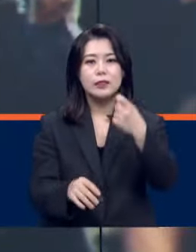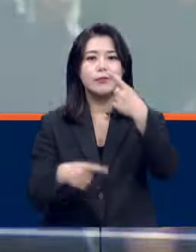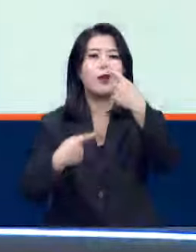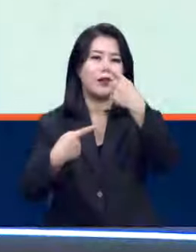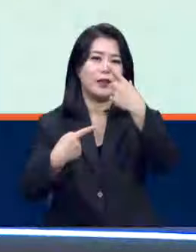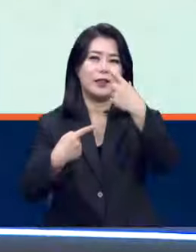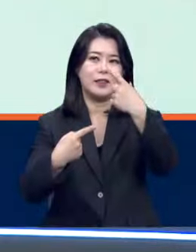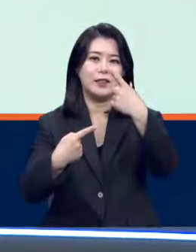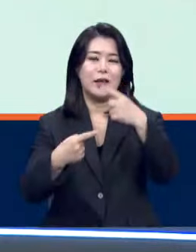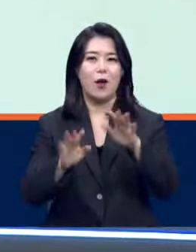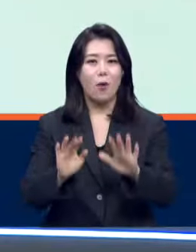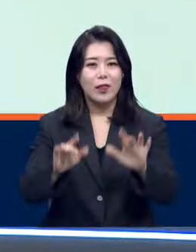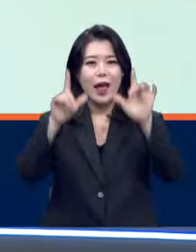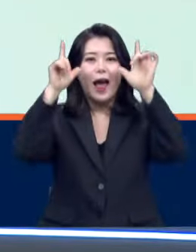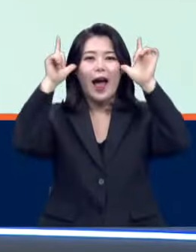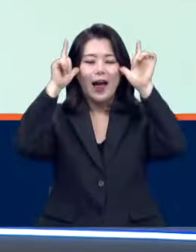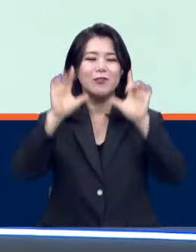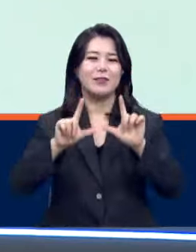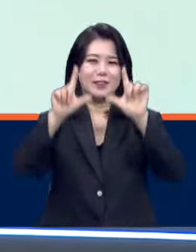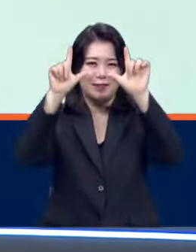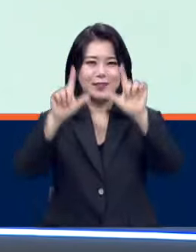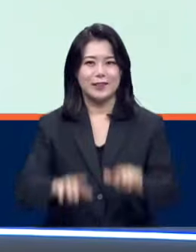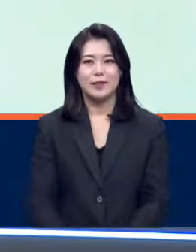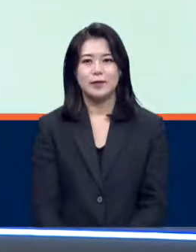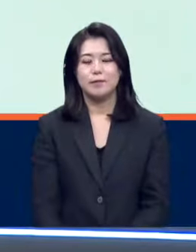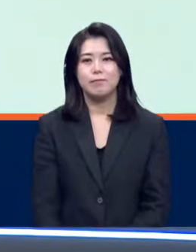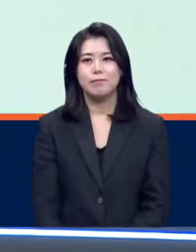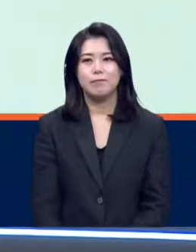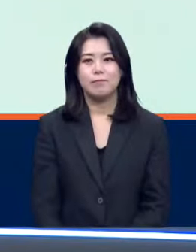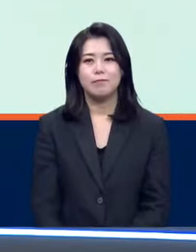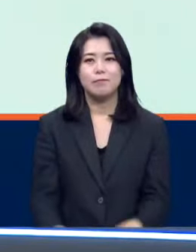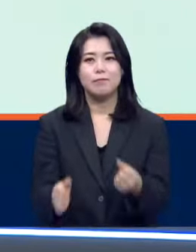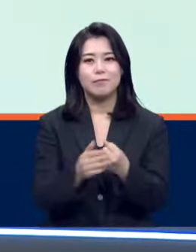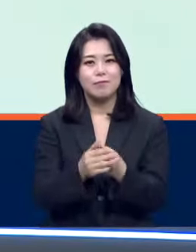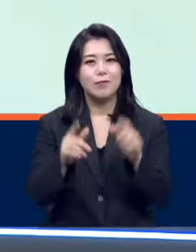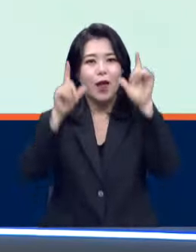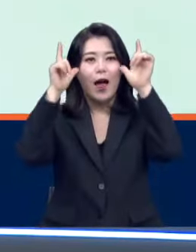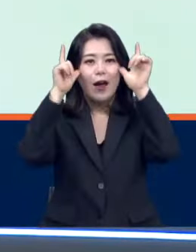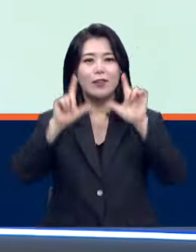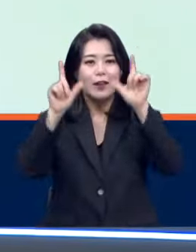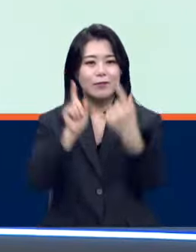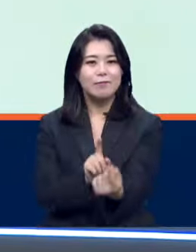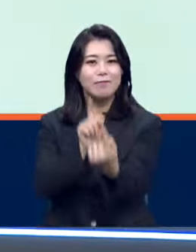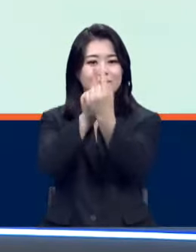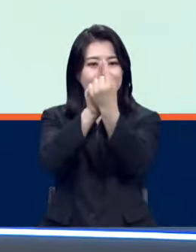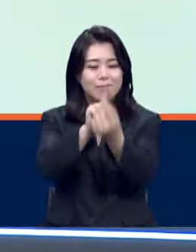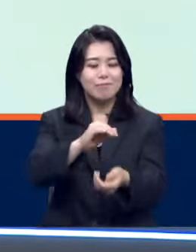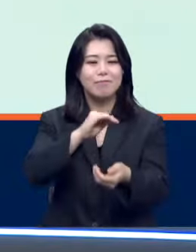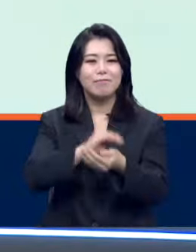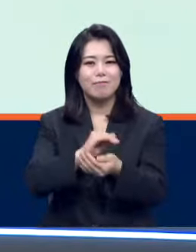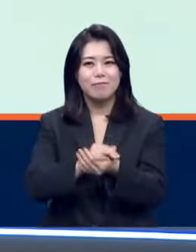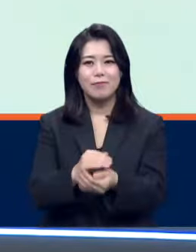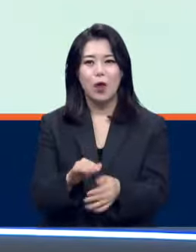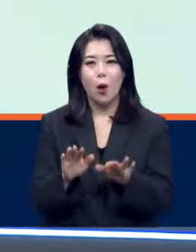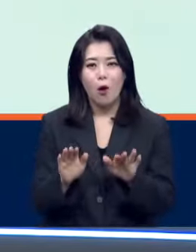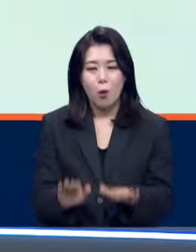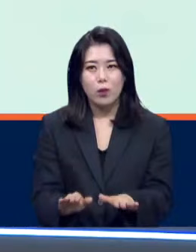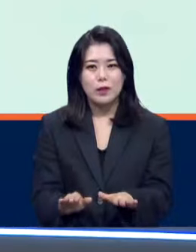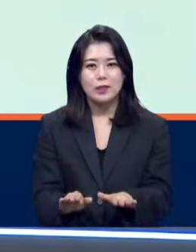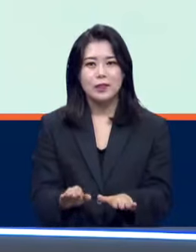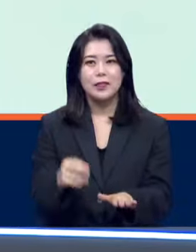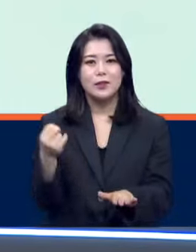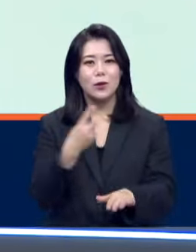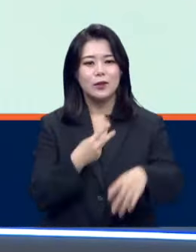1일이 오늘이 한우의 날이라고 해요네 그래서 한우의 날을 맞아서 농협에서는 어제 오늘 그리고